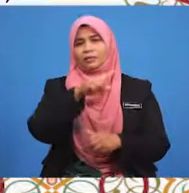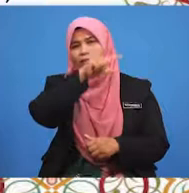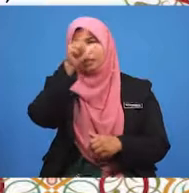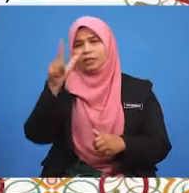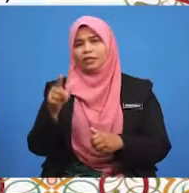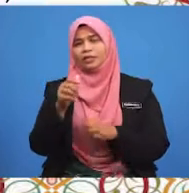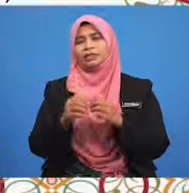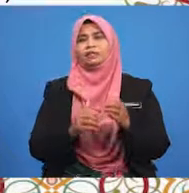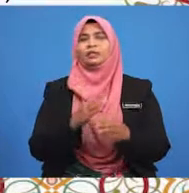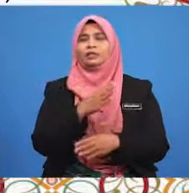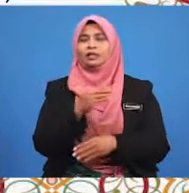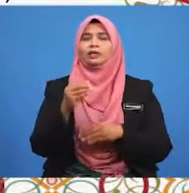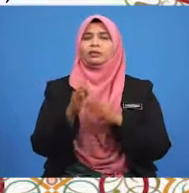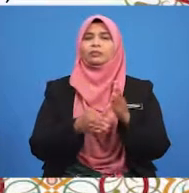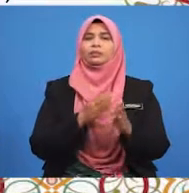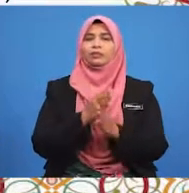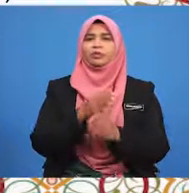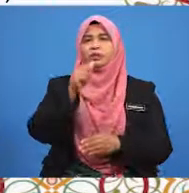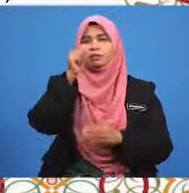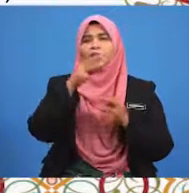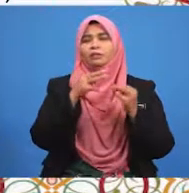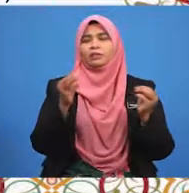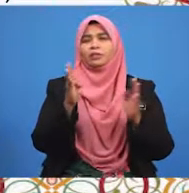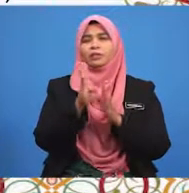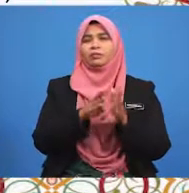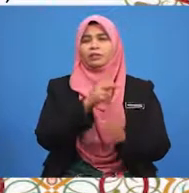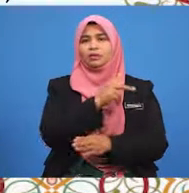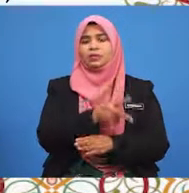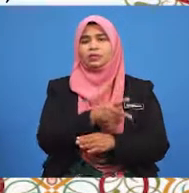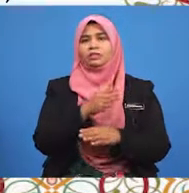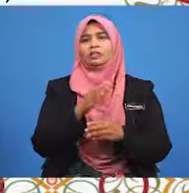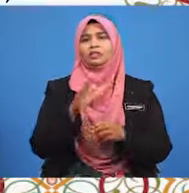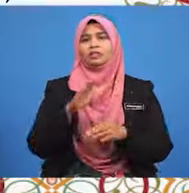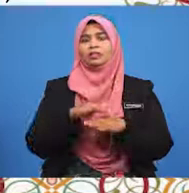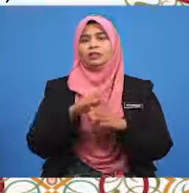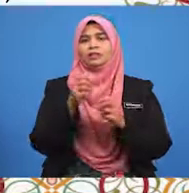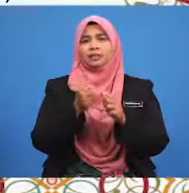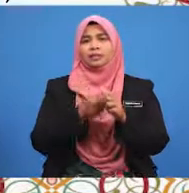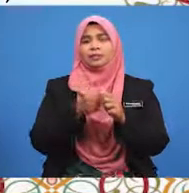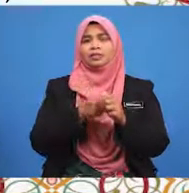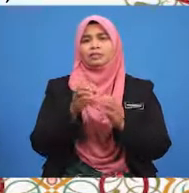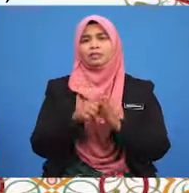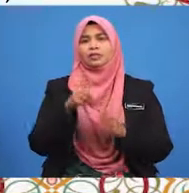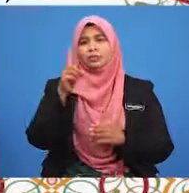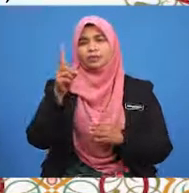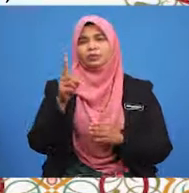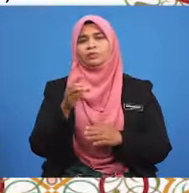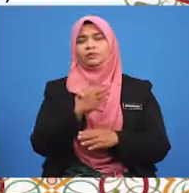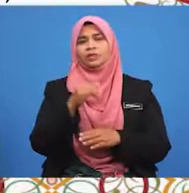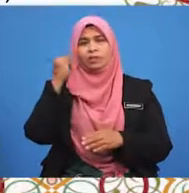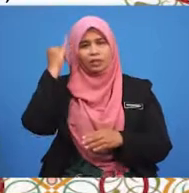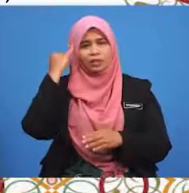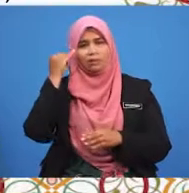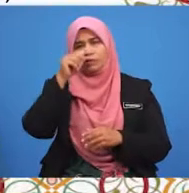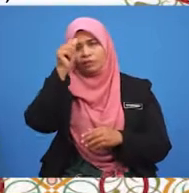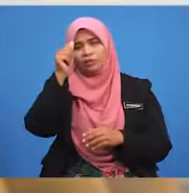mengetahui sesungguhnya Allah maha berkuasa atas setiap sesuatu, dan sesungguhnya ilmu Allah tetap meliputi